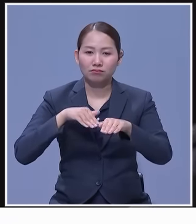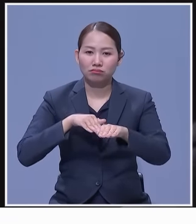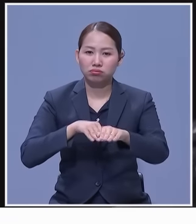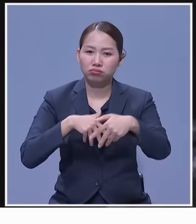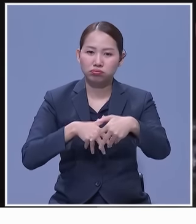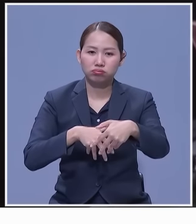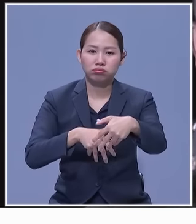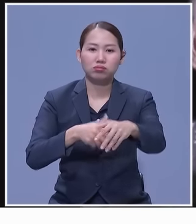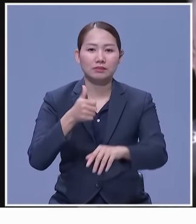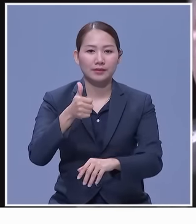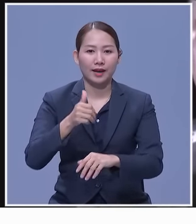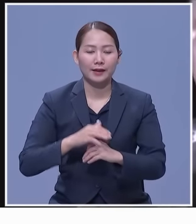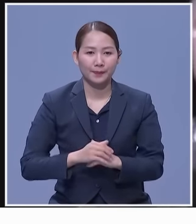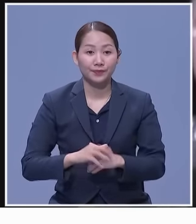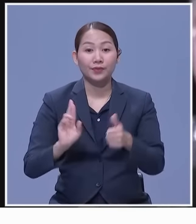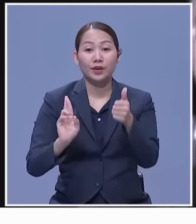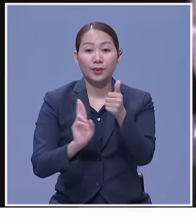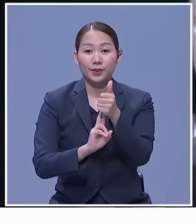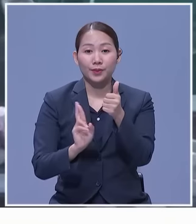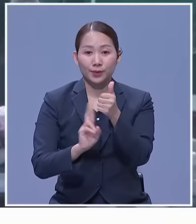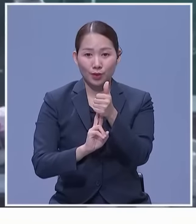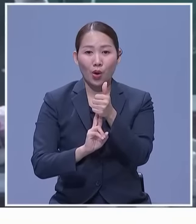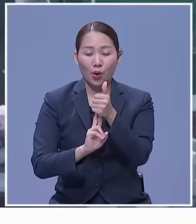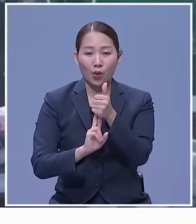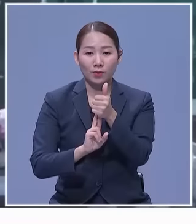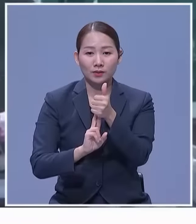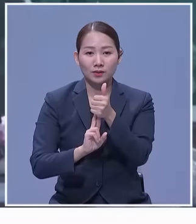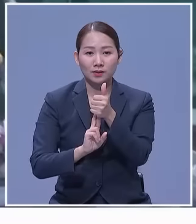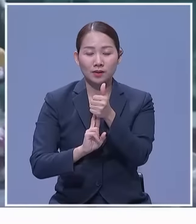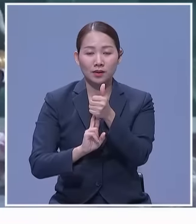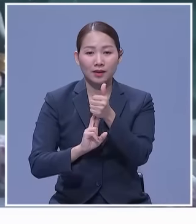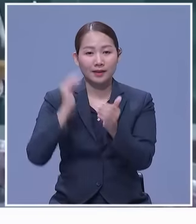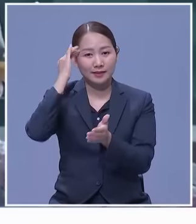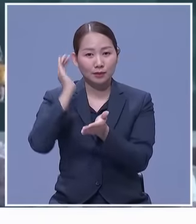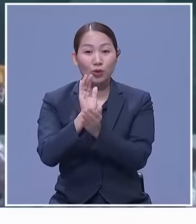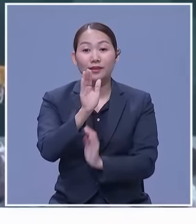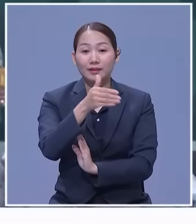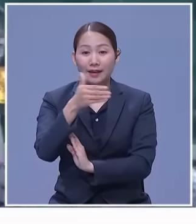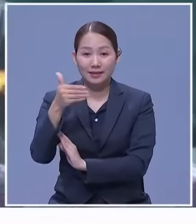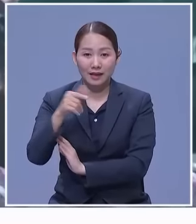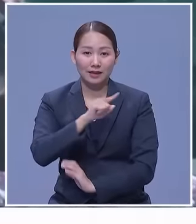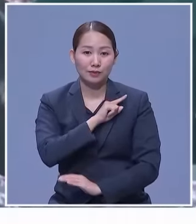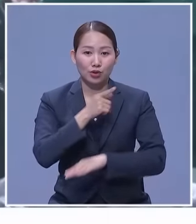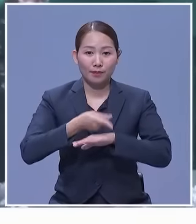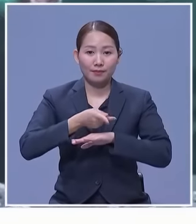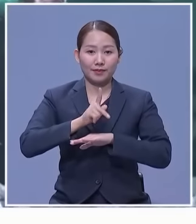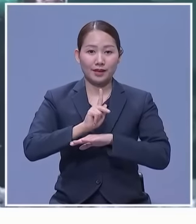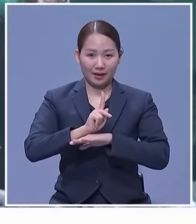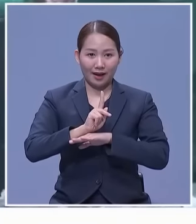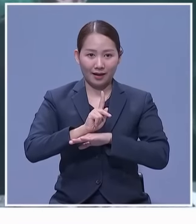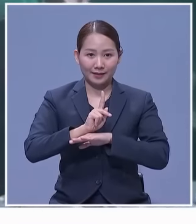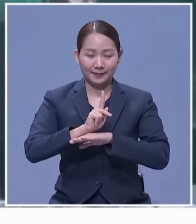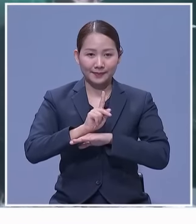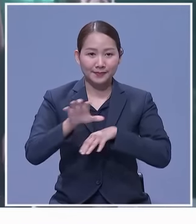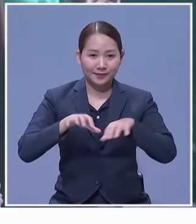ชรรองผบ.ตร.ซึ่งเป็นประธานในพิธีสักการะสิ่งศักดิ์สิทธิ์และถวายราชสักการะพระบรมรูปรัชกาลที่